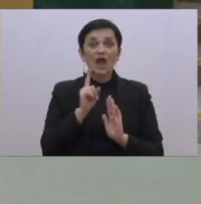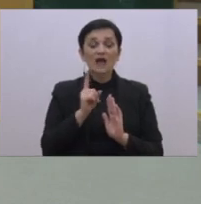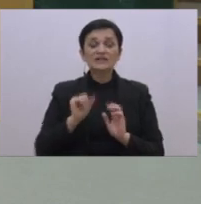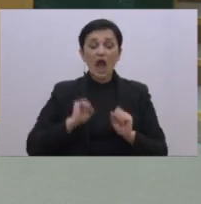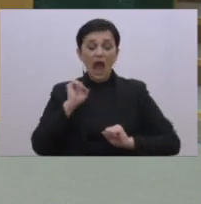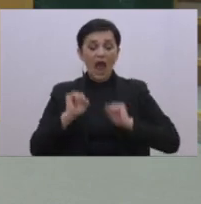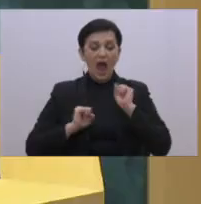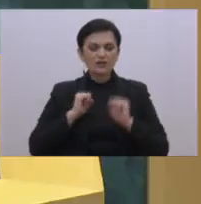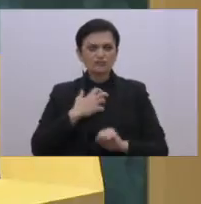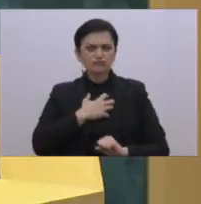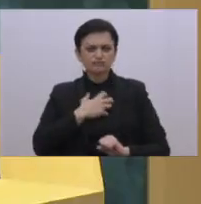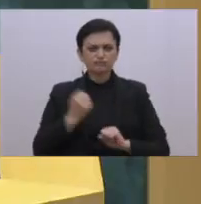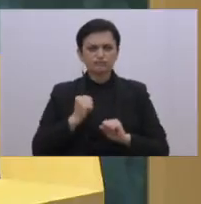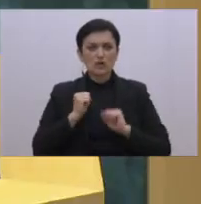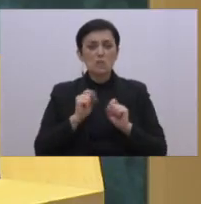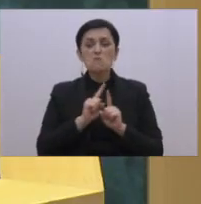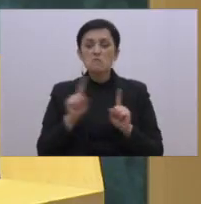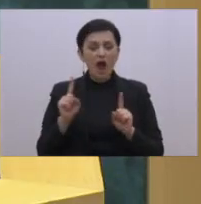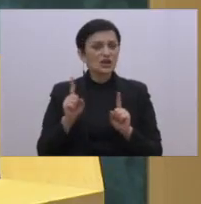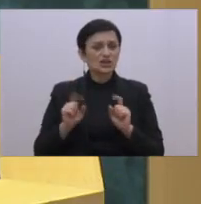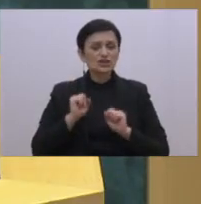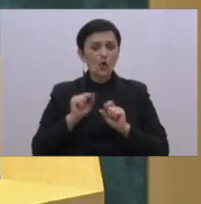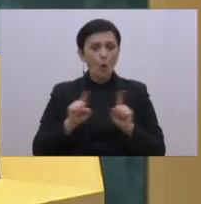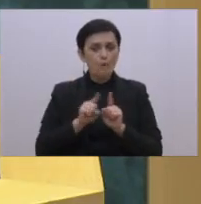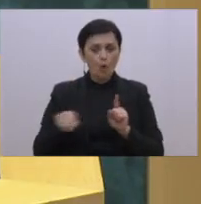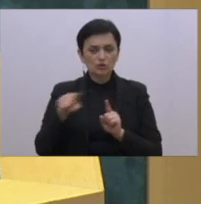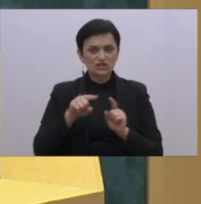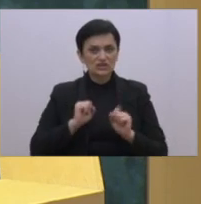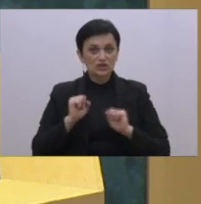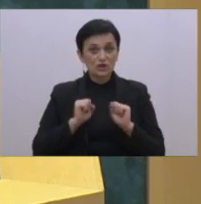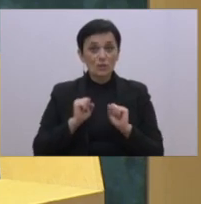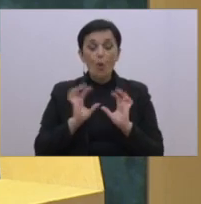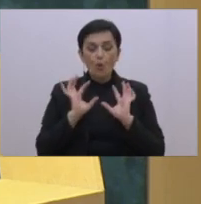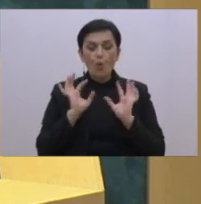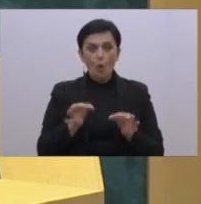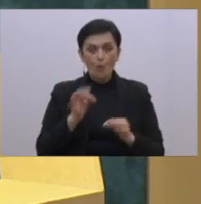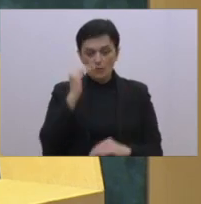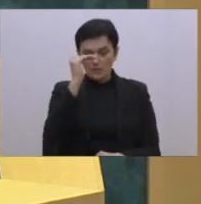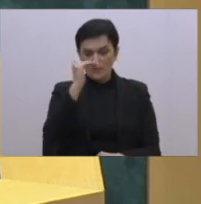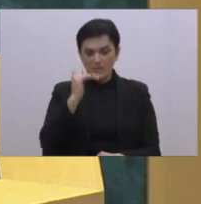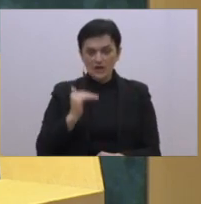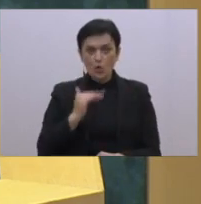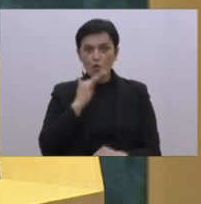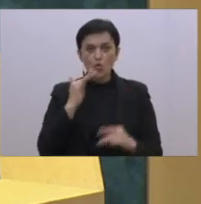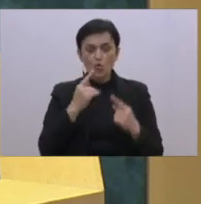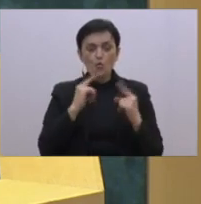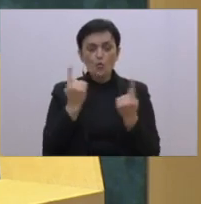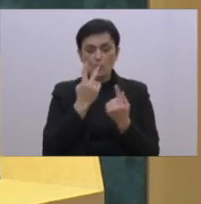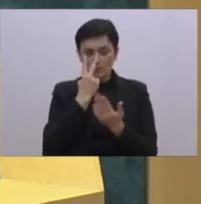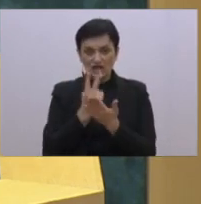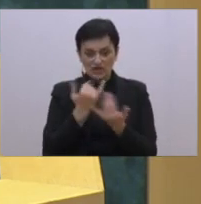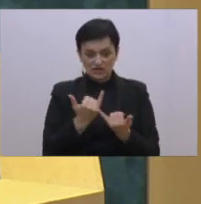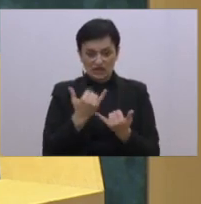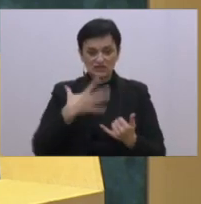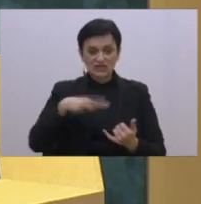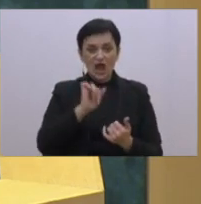ეწოდენ დაბეჭდებით, მაგრამ ამაოდ ცდილობს ოპოზიცია. Ობიექტური პარამეტრების უმრავლესობის მიხედვით დღესაც